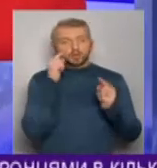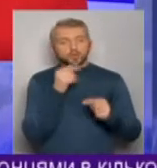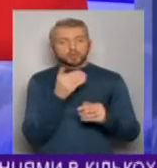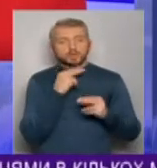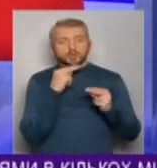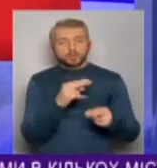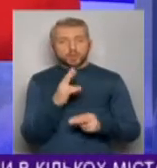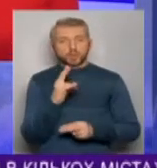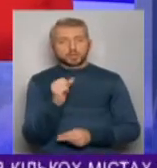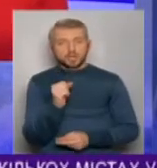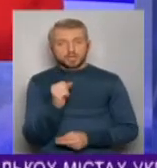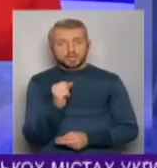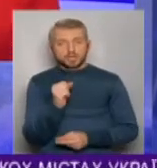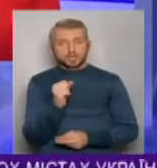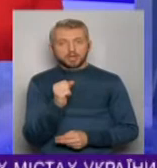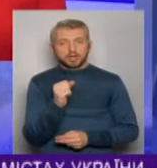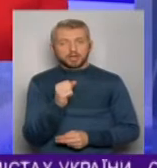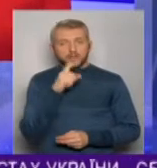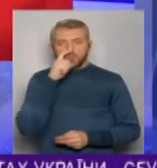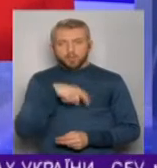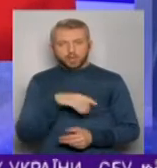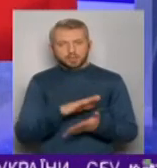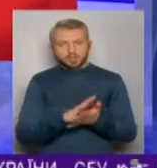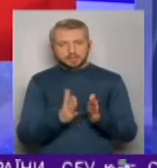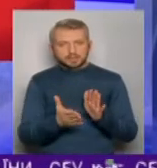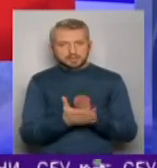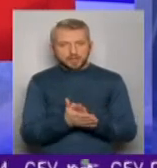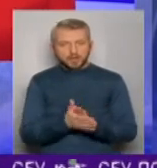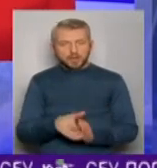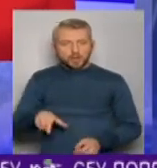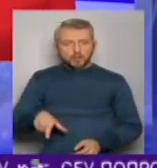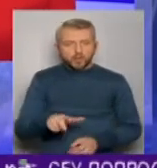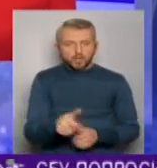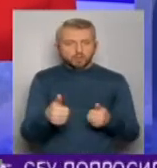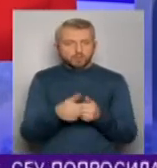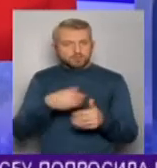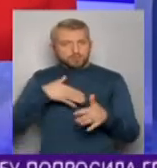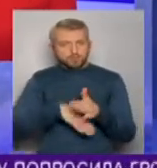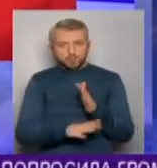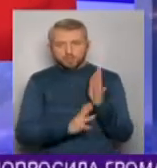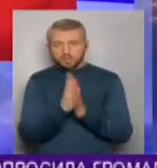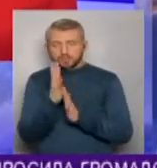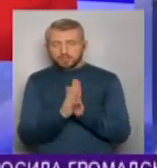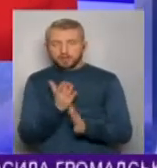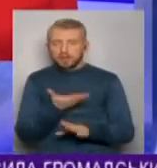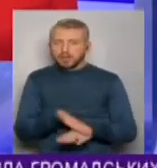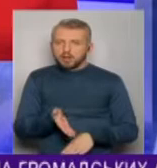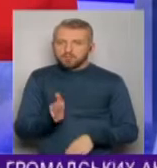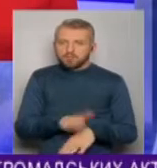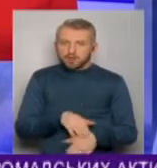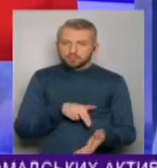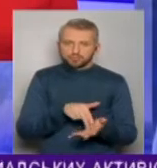увагу на незадовільний стан доріжок біля метро Лісова. Дуже важко проходити